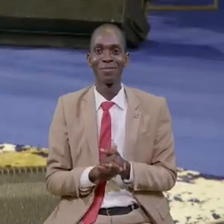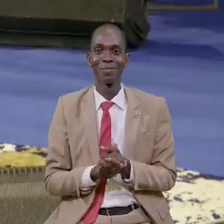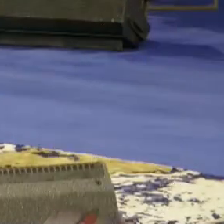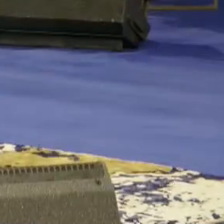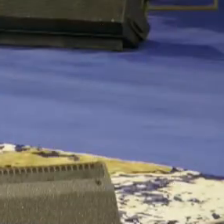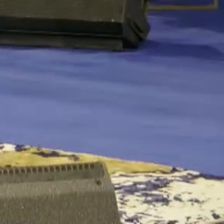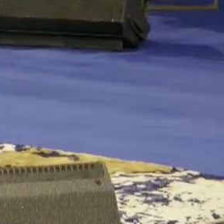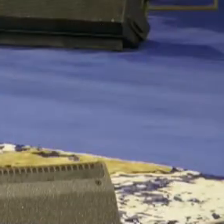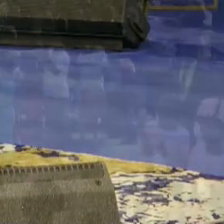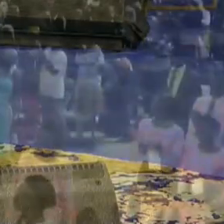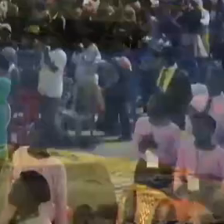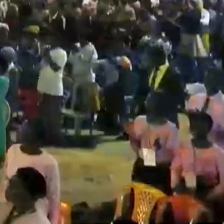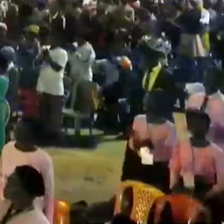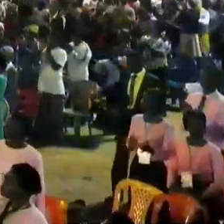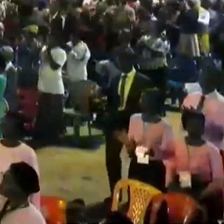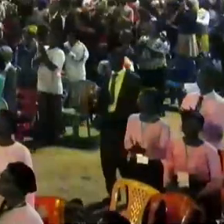Le Seigneur vous bénisse.